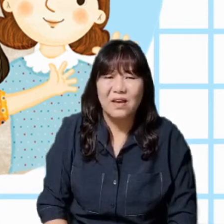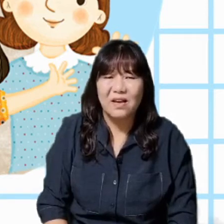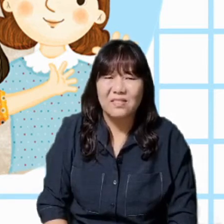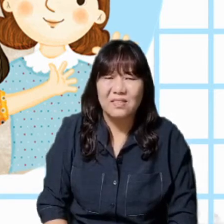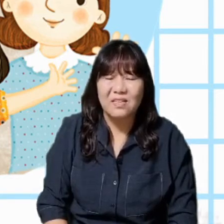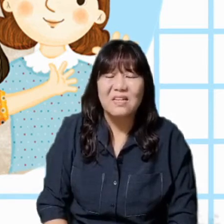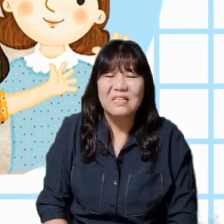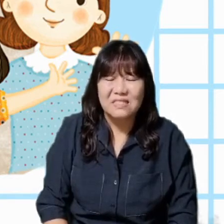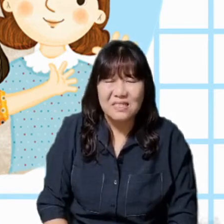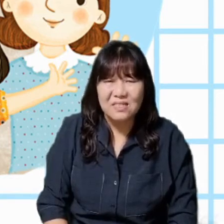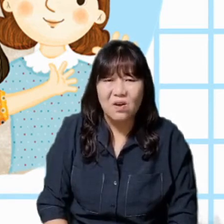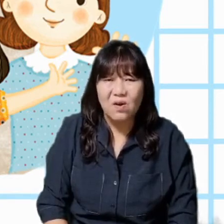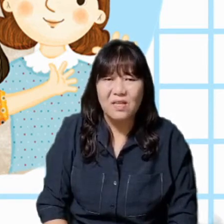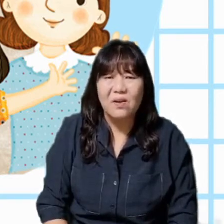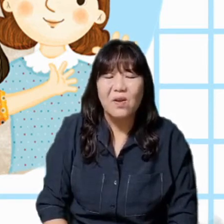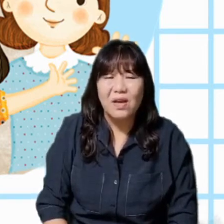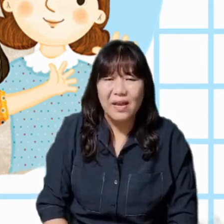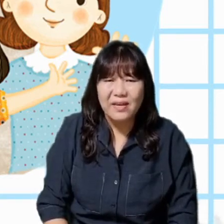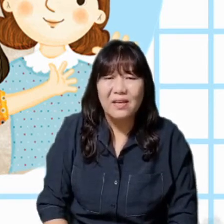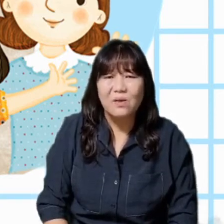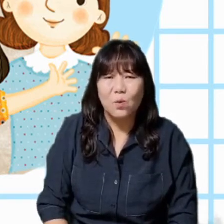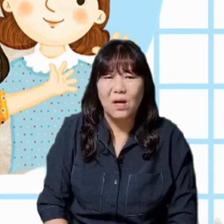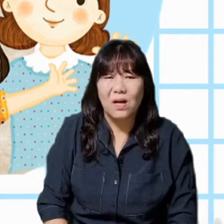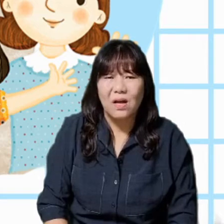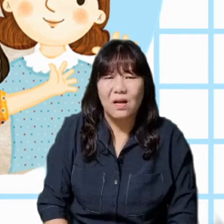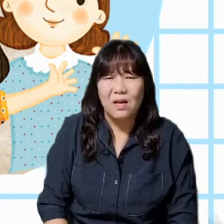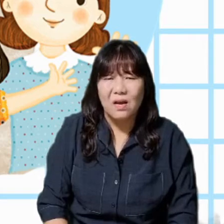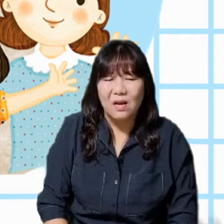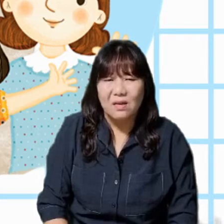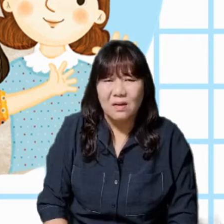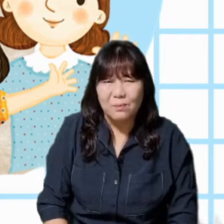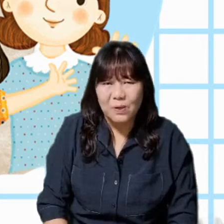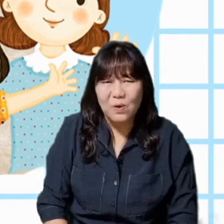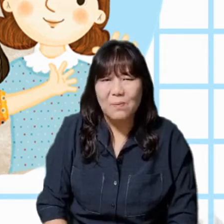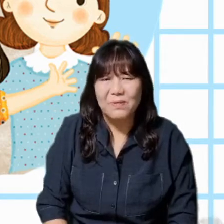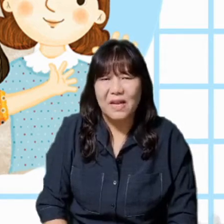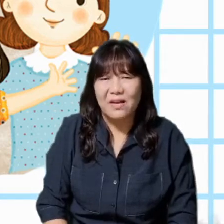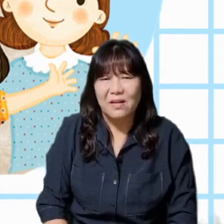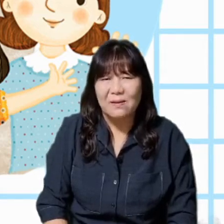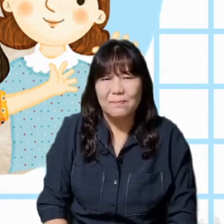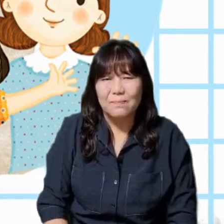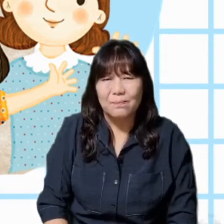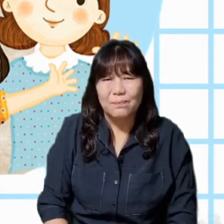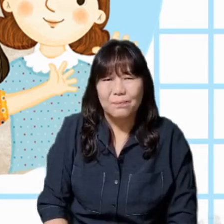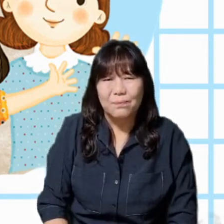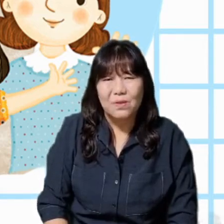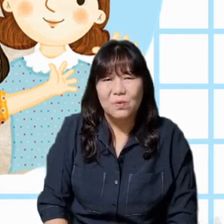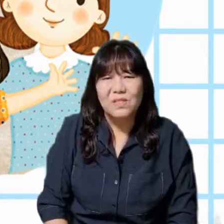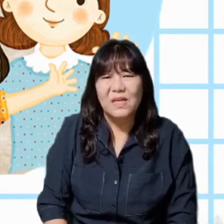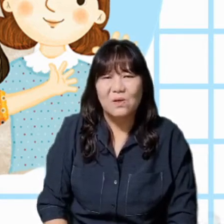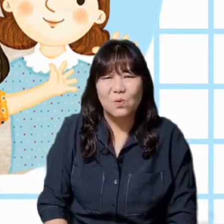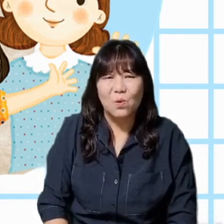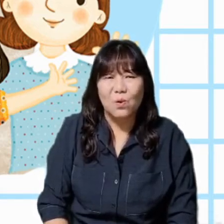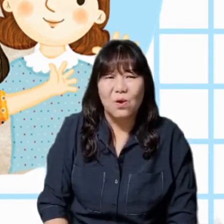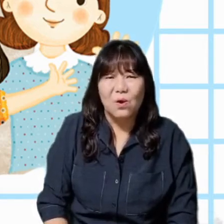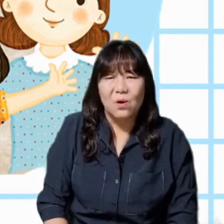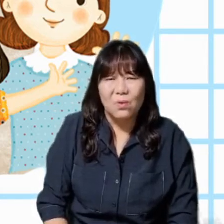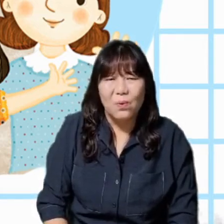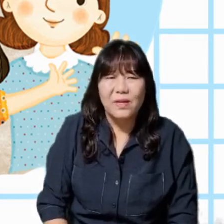돌이키는 데까지 진정한 회개 기도가 필요합니다. 우리